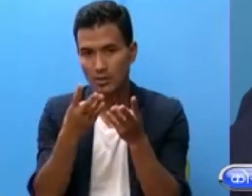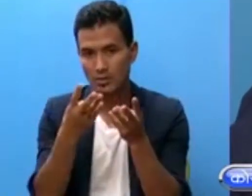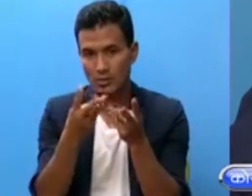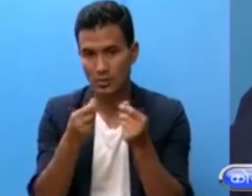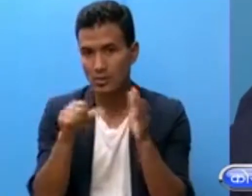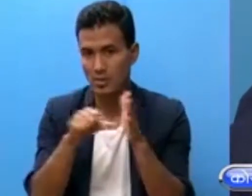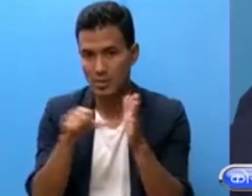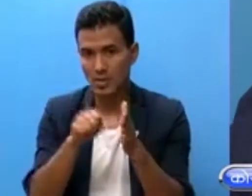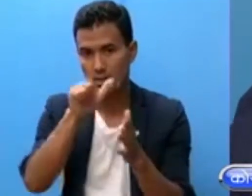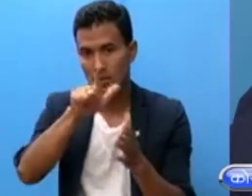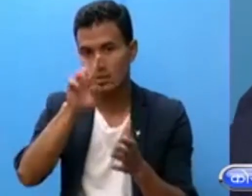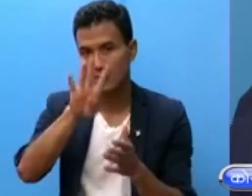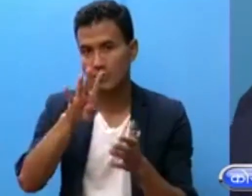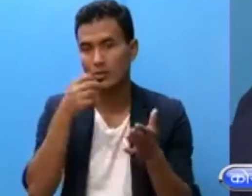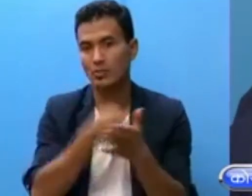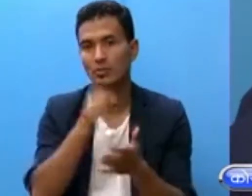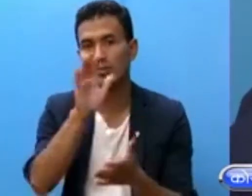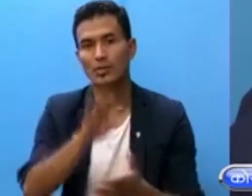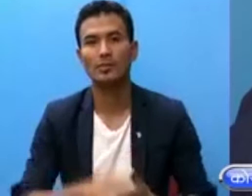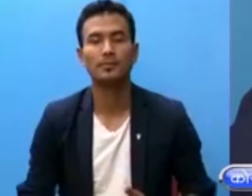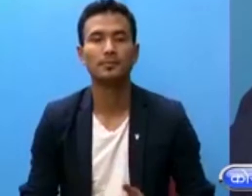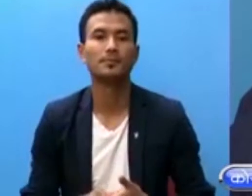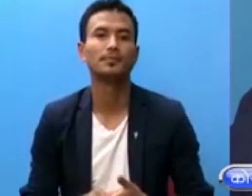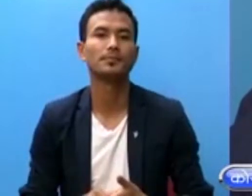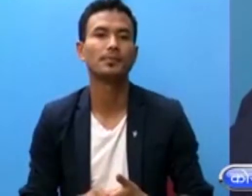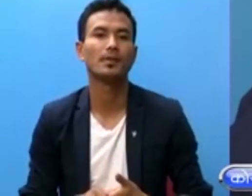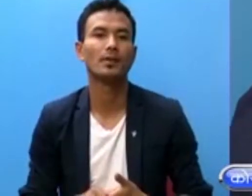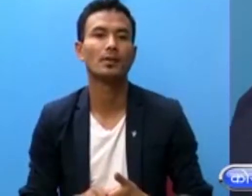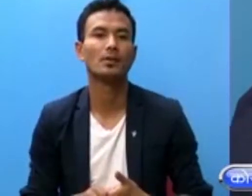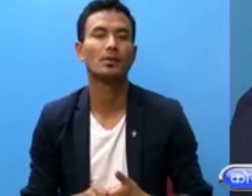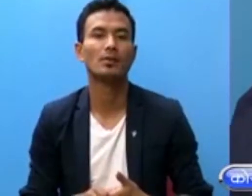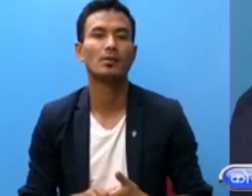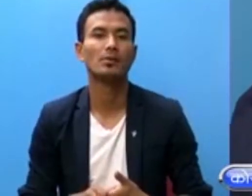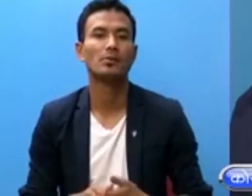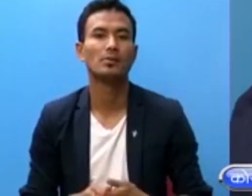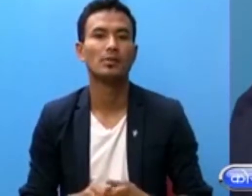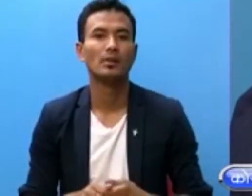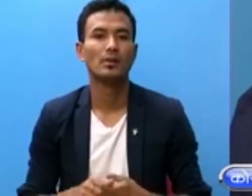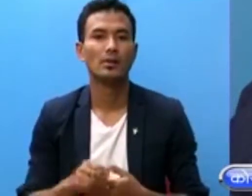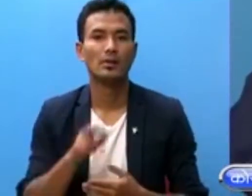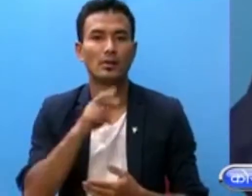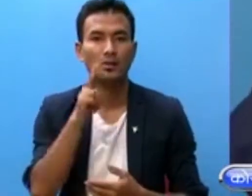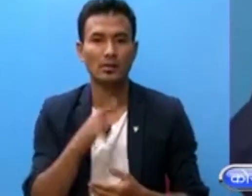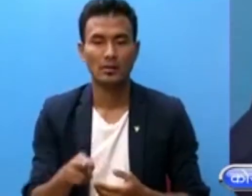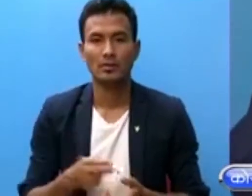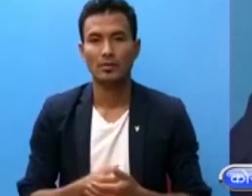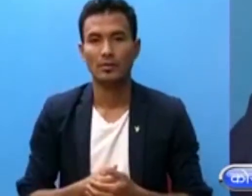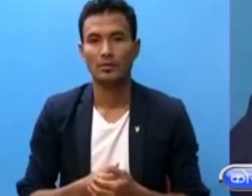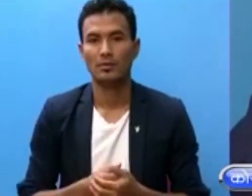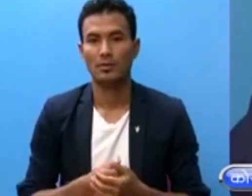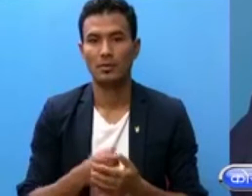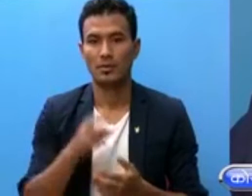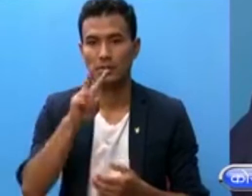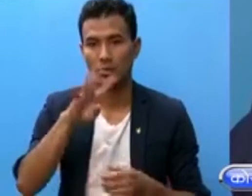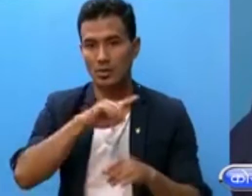मन्त्रालयका प्रवक्ता डाक्टर जागेश्वर गौतमले बताउनुभयो। योसँगै नेपालमा कोरोनाबाट मृत्यु हुनेको संख्या 22 पुगेको छ।